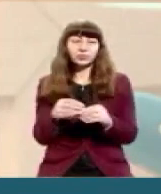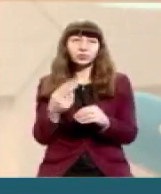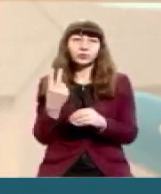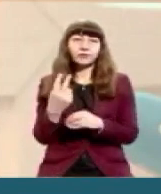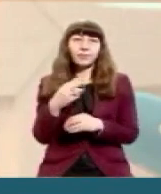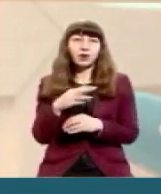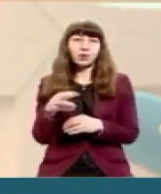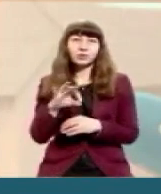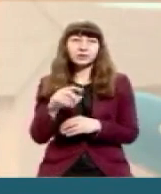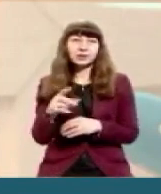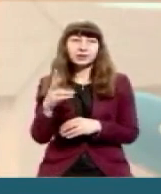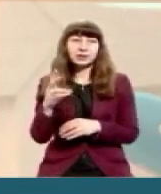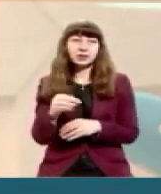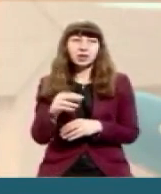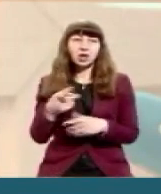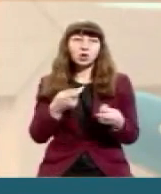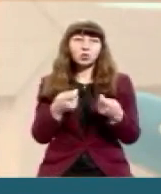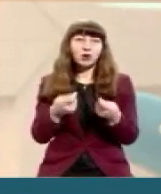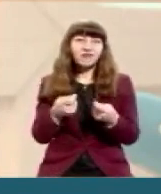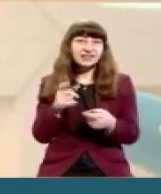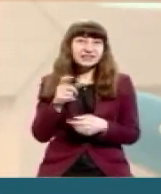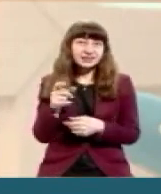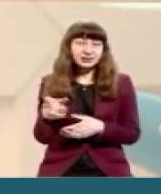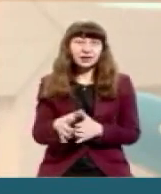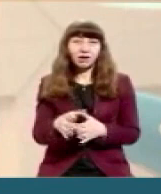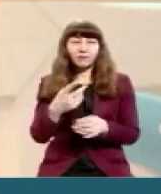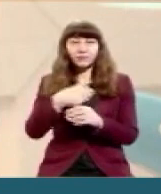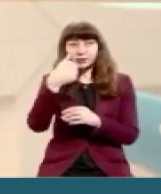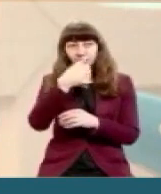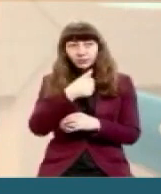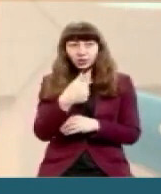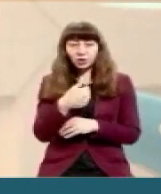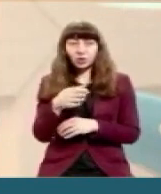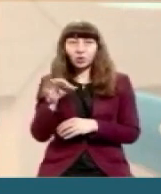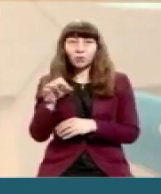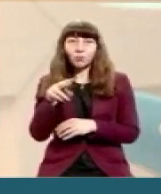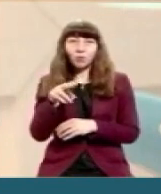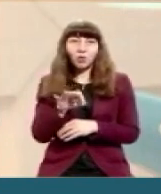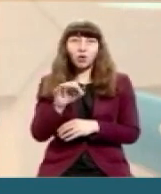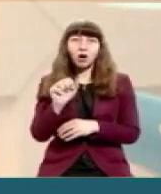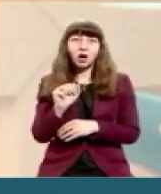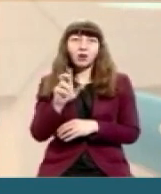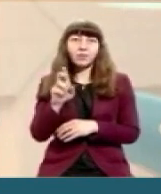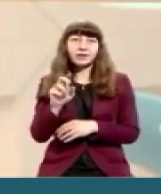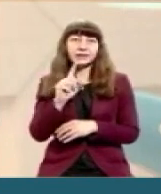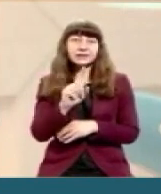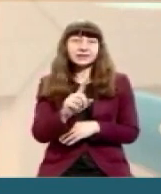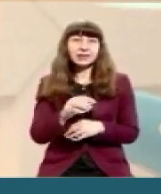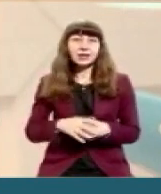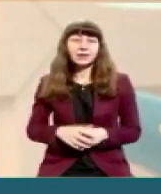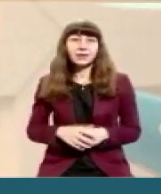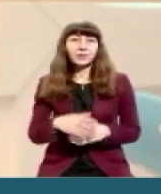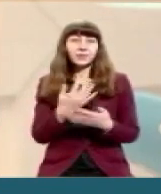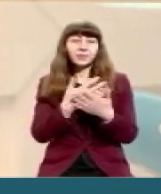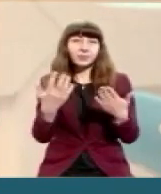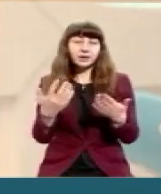тенге на руководителей должностных лиц. В этом году уже по АПЗ, по архитектуре, мы составили